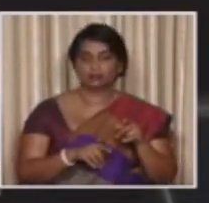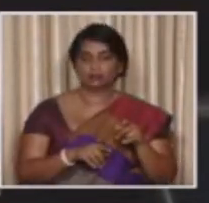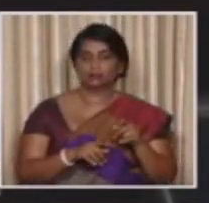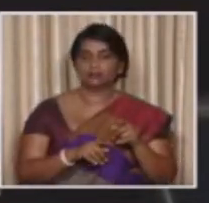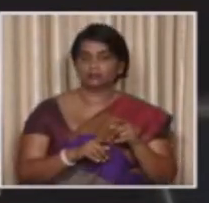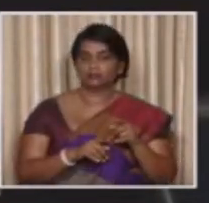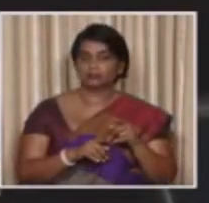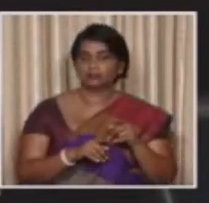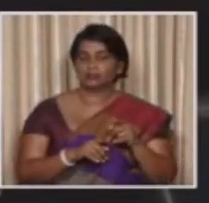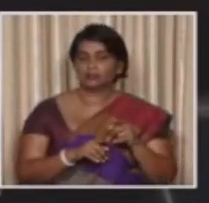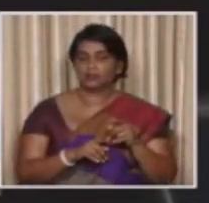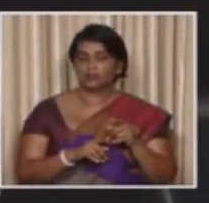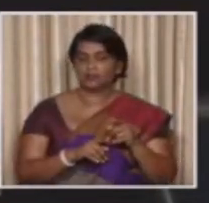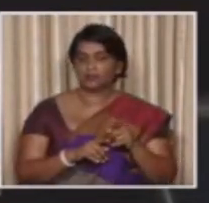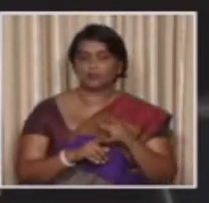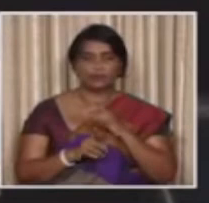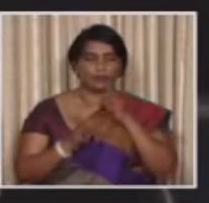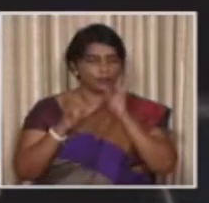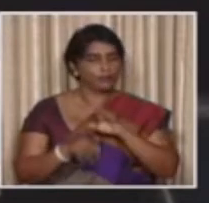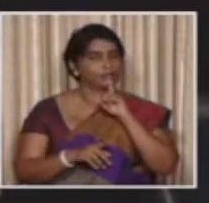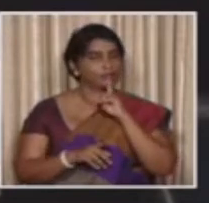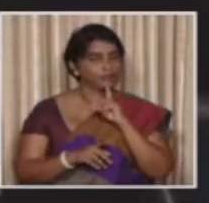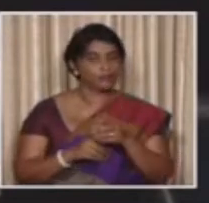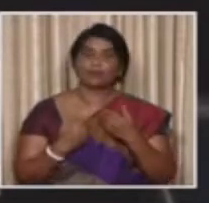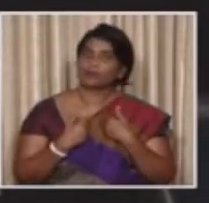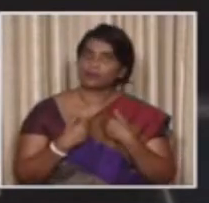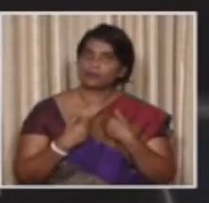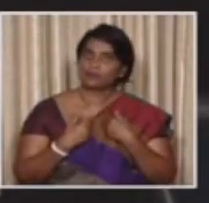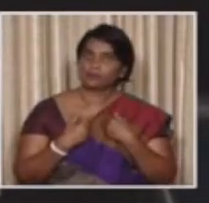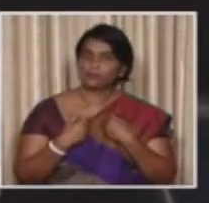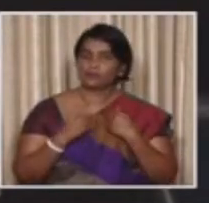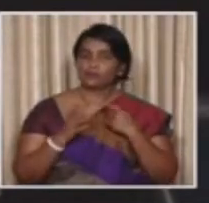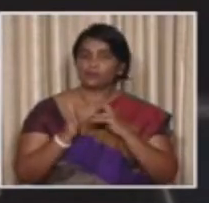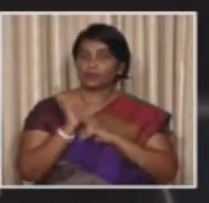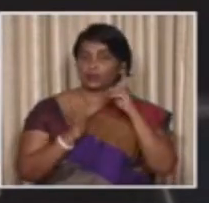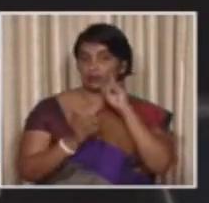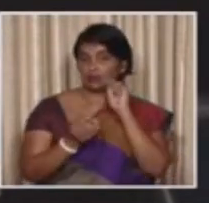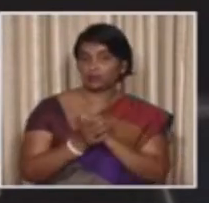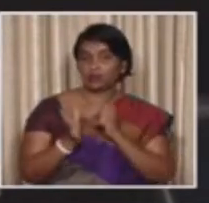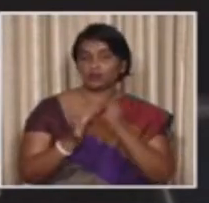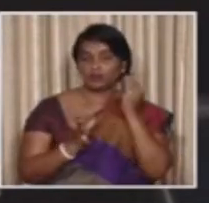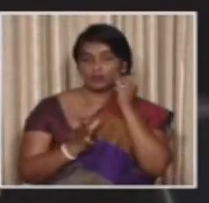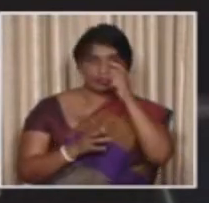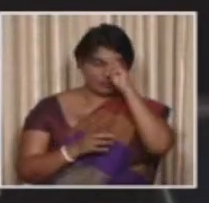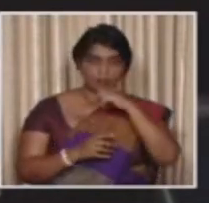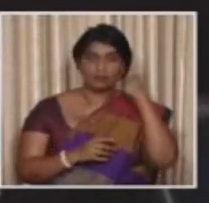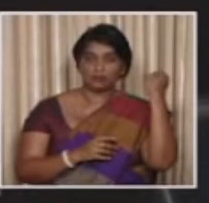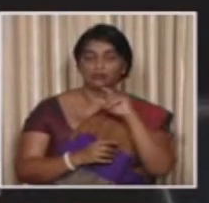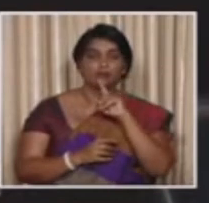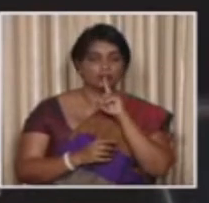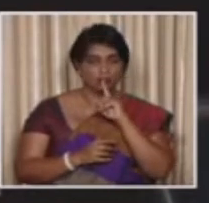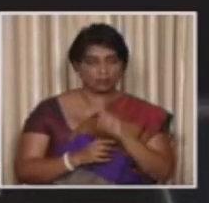මම ඔබතුමාගෙන් ඉල්ලන්නේ අපි ජාතික ආරක්ෂාව දැන් අනුරකුමාර දිසනායක මන්තුමා කරපු කතාවේදී